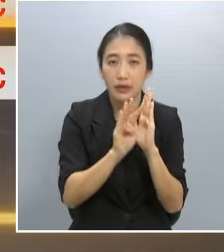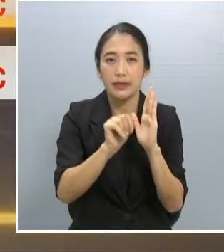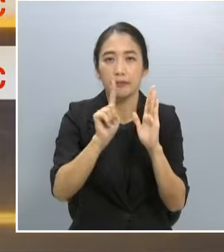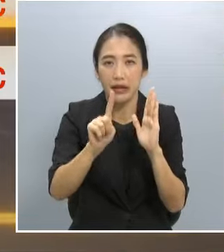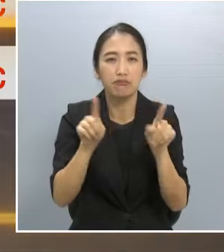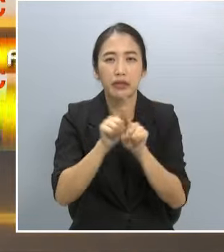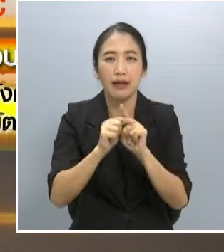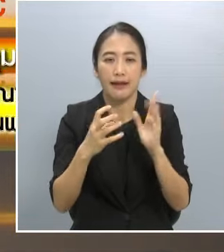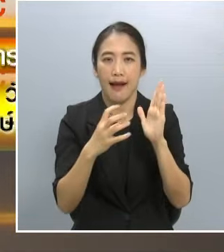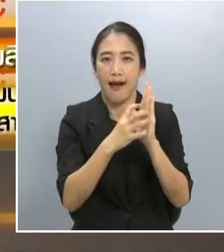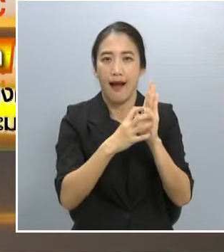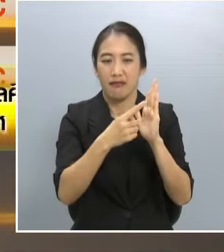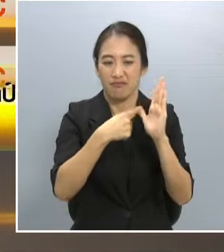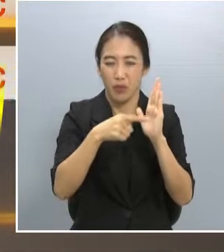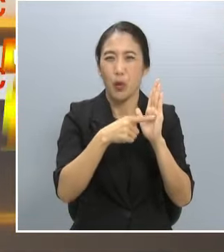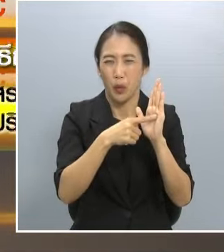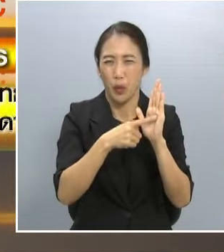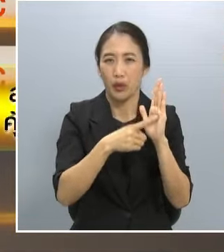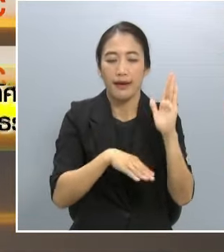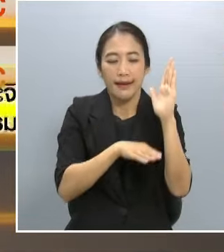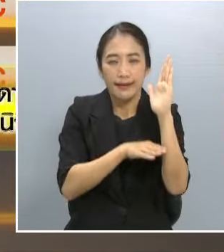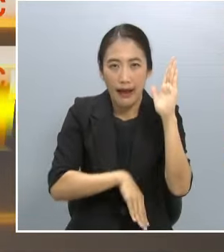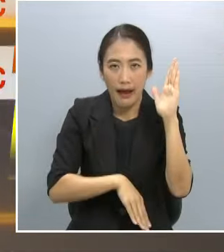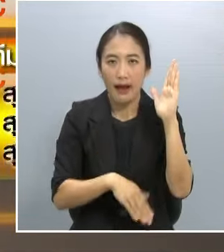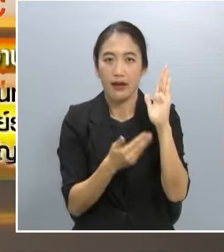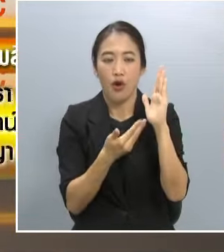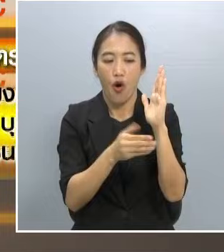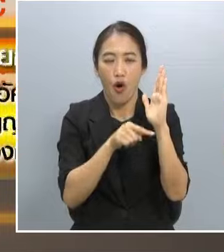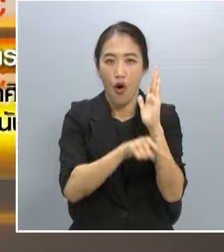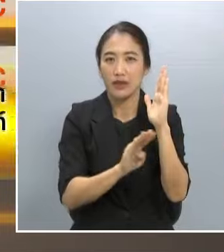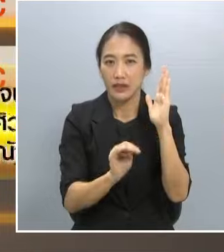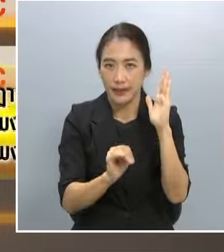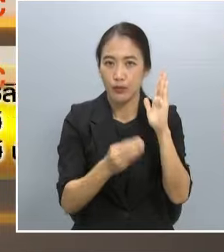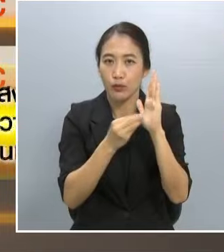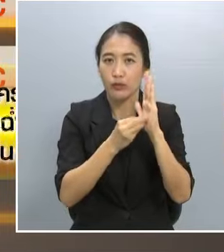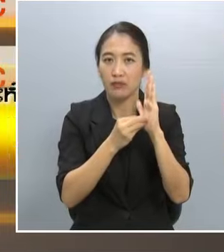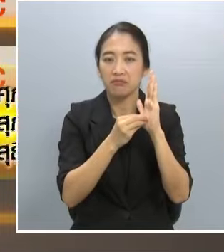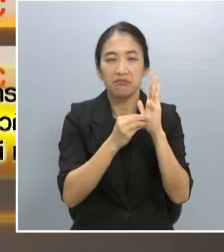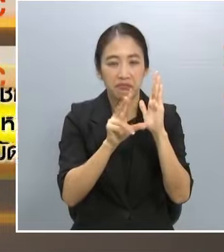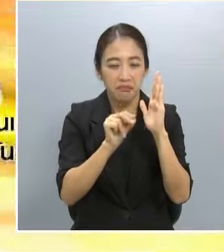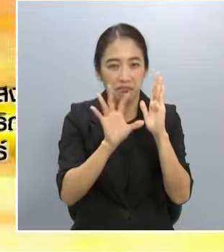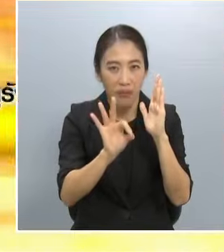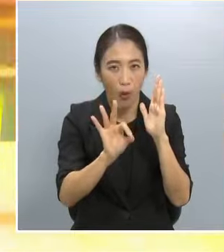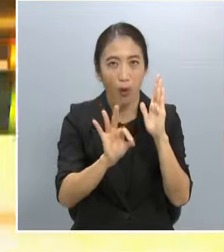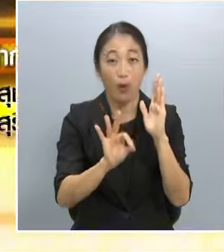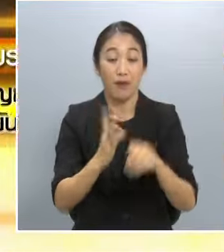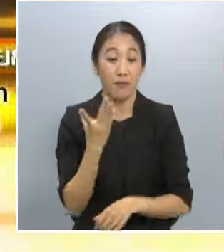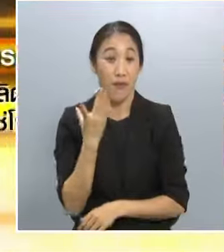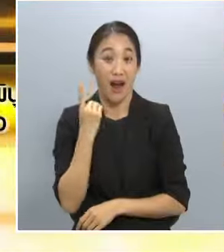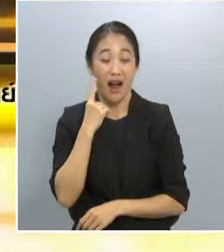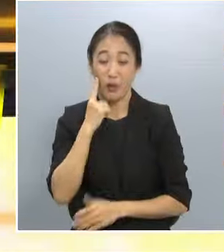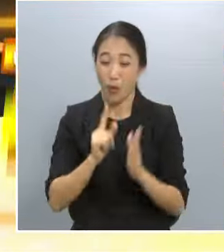กลางค่ะใต้กับตะวันออก 40กทม 39เมื่อวานนี้ทะลุทะลวงมากที่เมือง